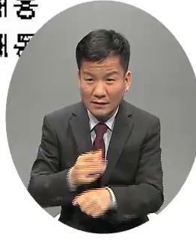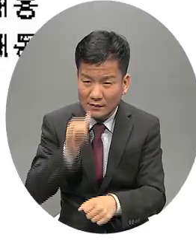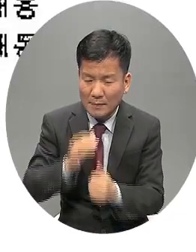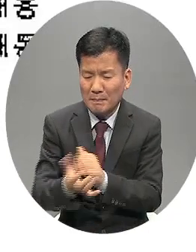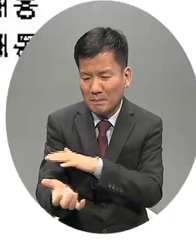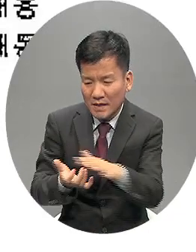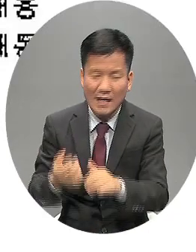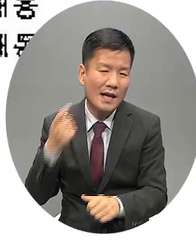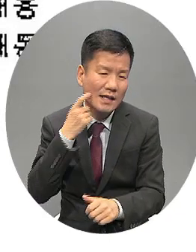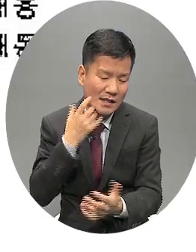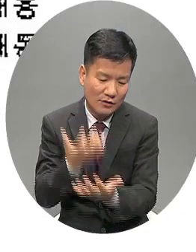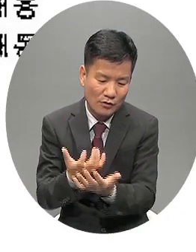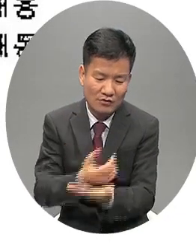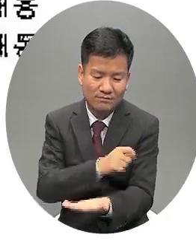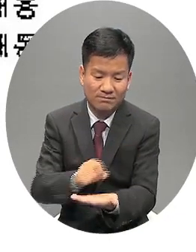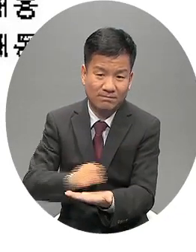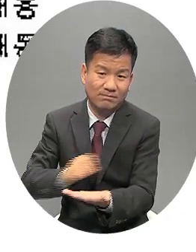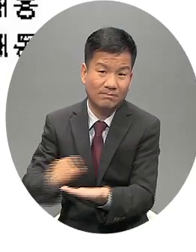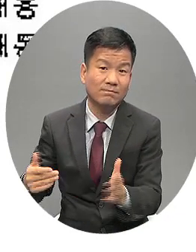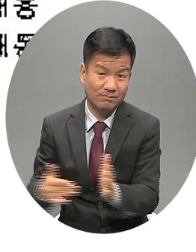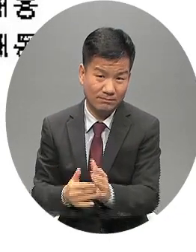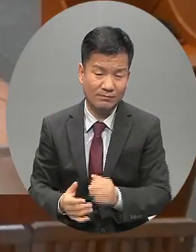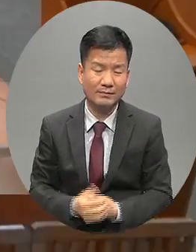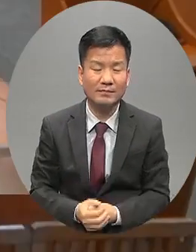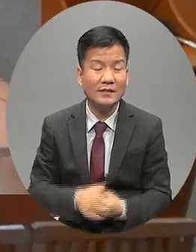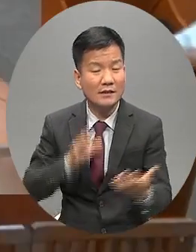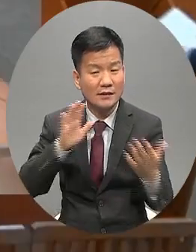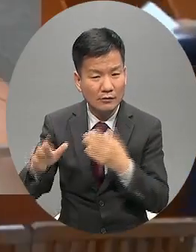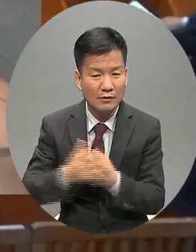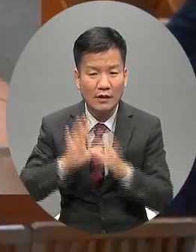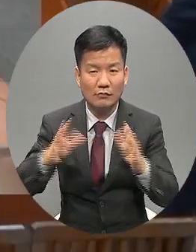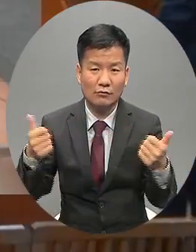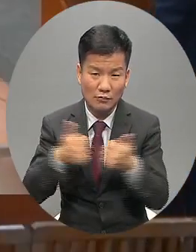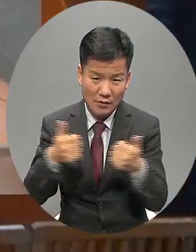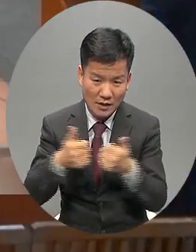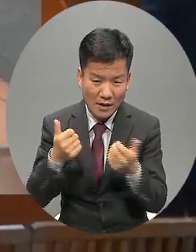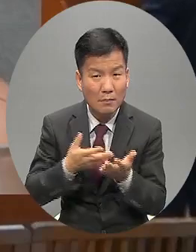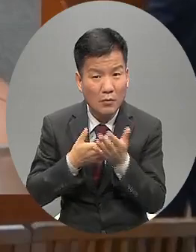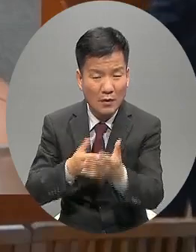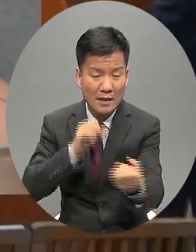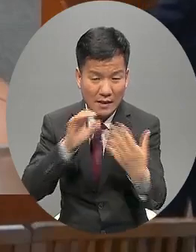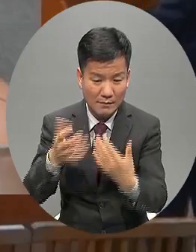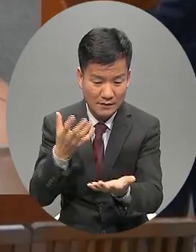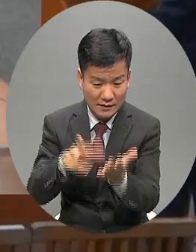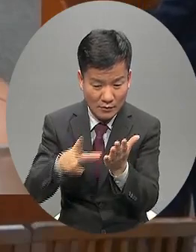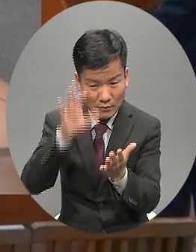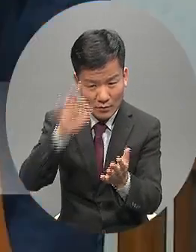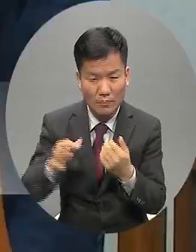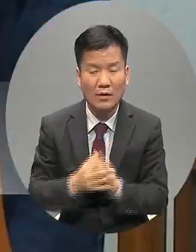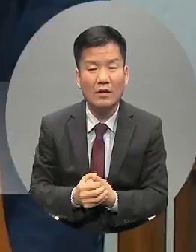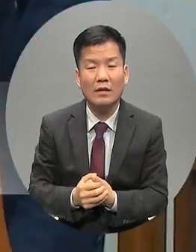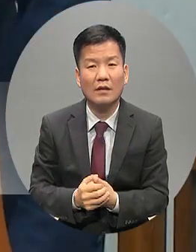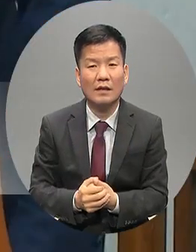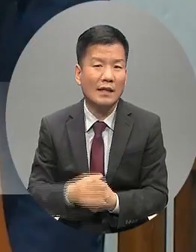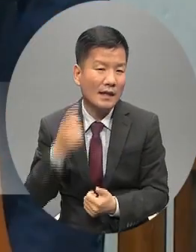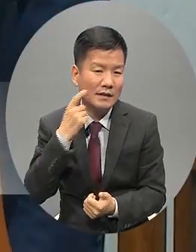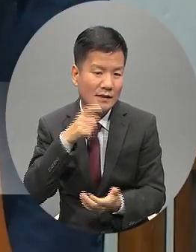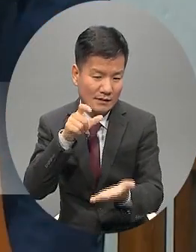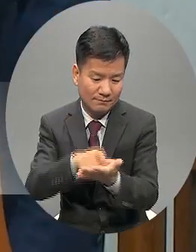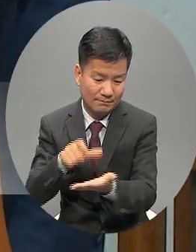일을 미리 한 것처럼 꾸며낸 겁니다 참사 이후 국회의 대회 보고한 변 자료에도 현장 조치 사항을